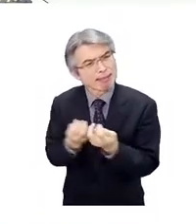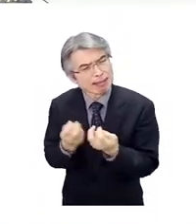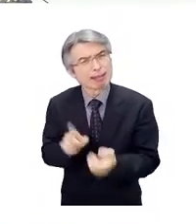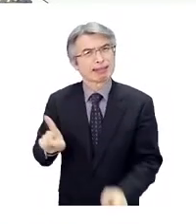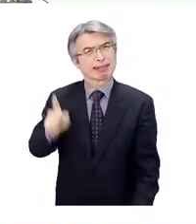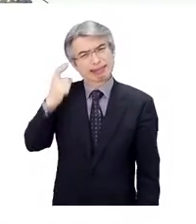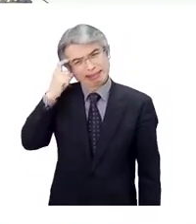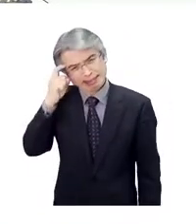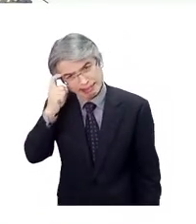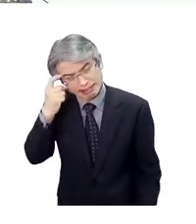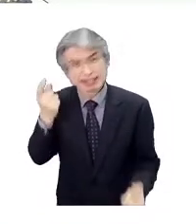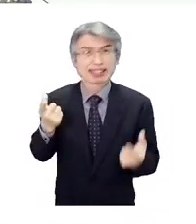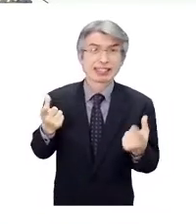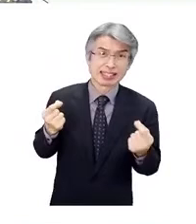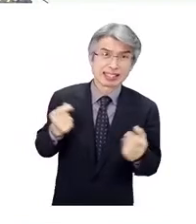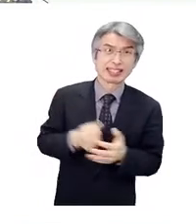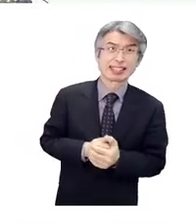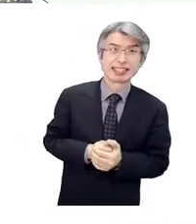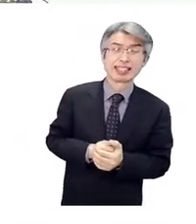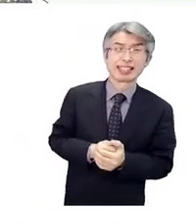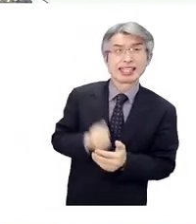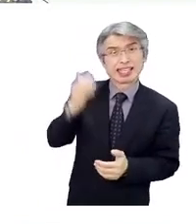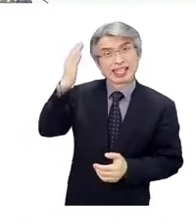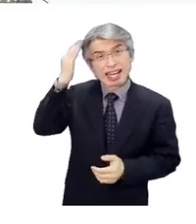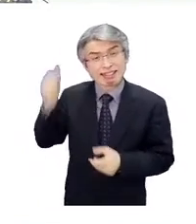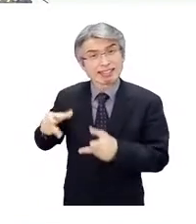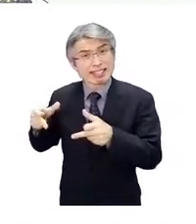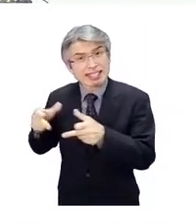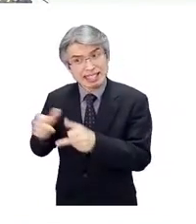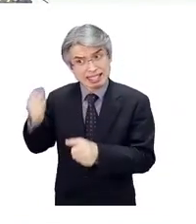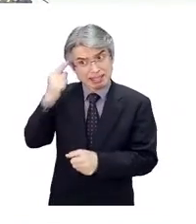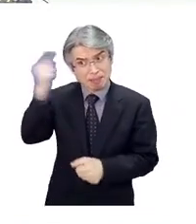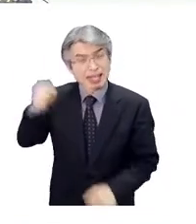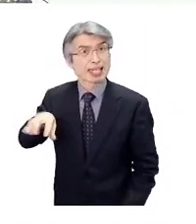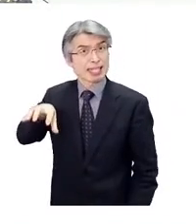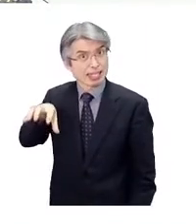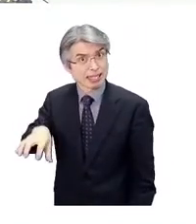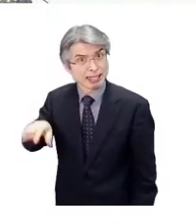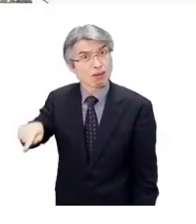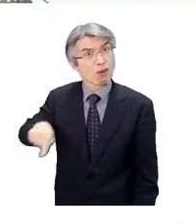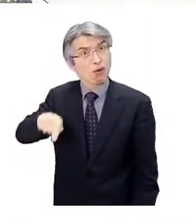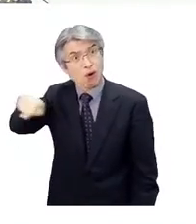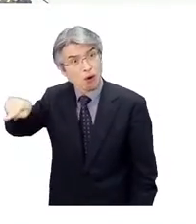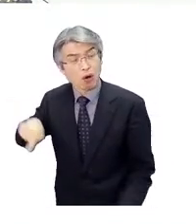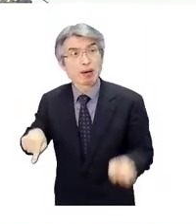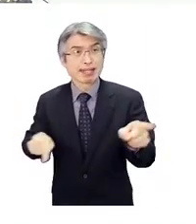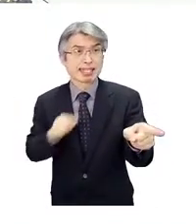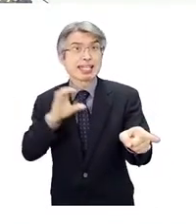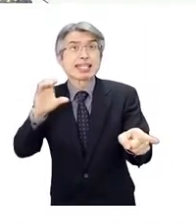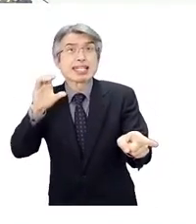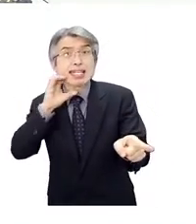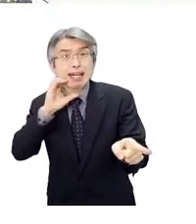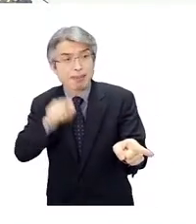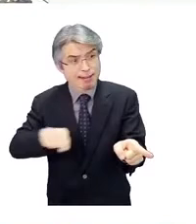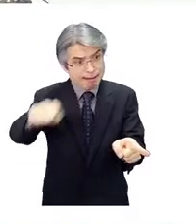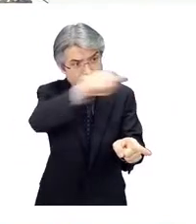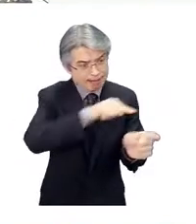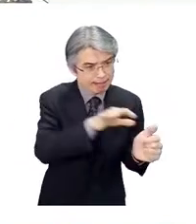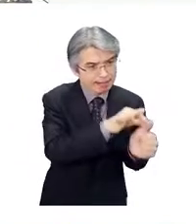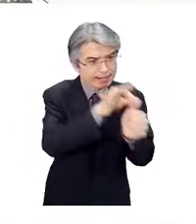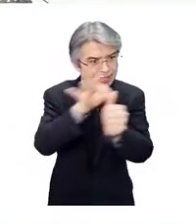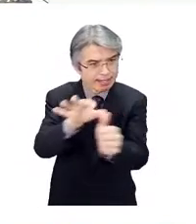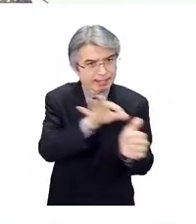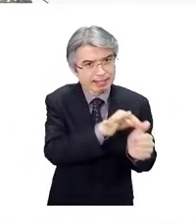한국장애인개발원은 본래의 역할이 카페 아이가 에브리싱 사업에서 초기 카페 설치 비용을 지원하는 것이었기